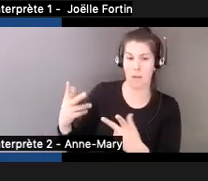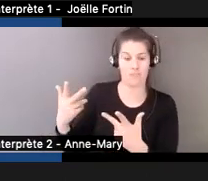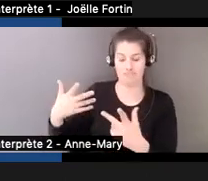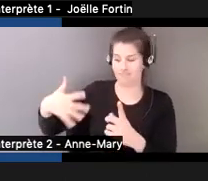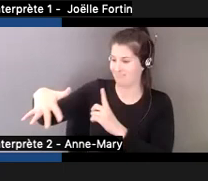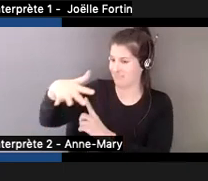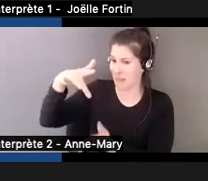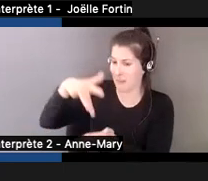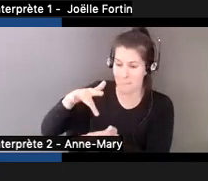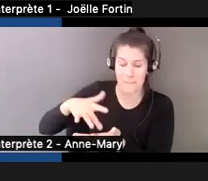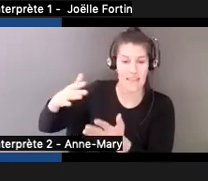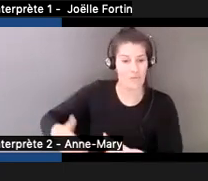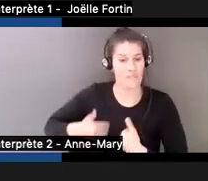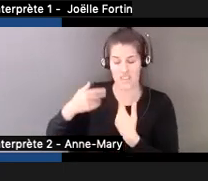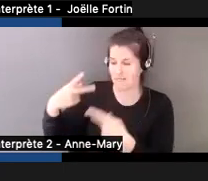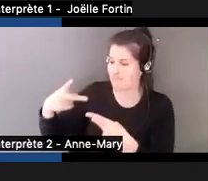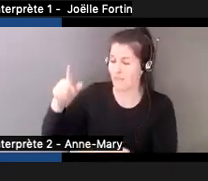pas la nôtre.